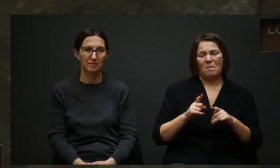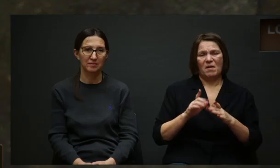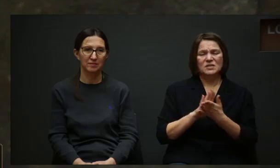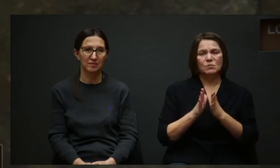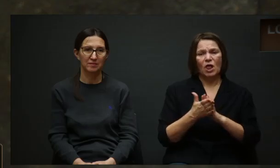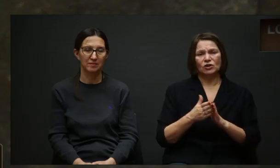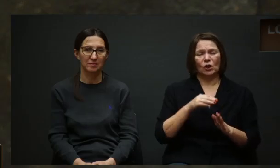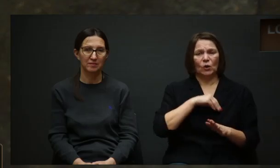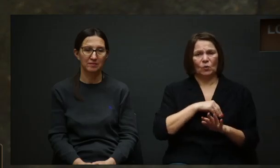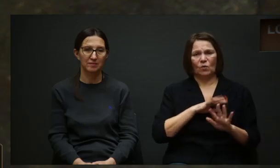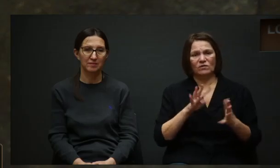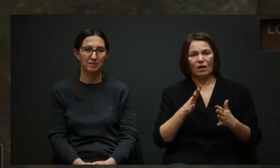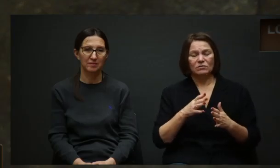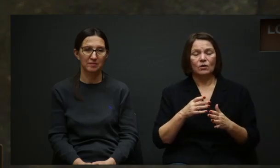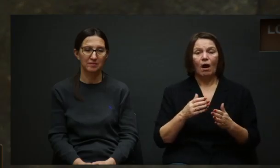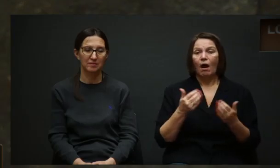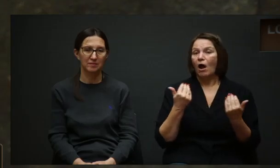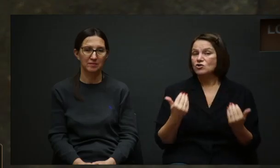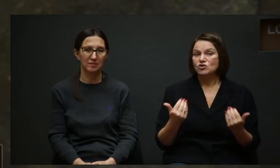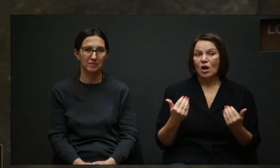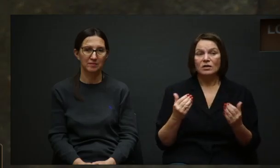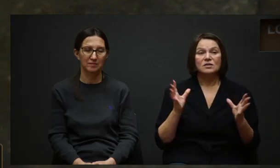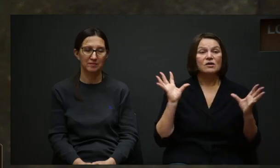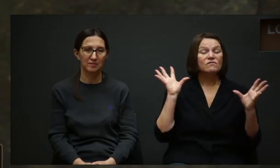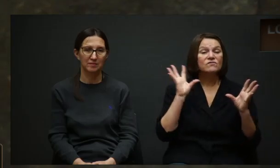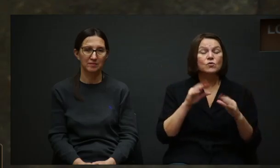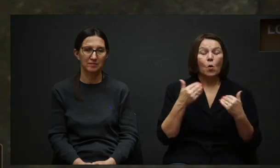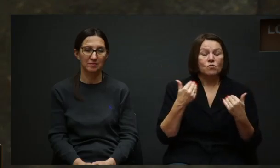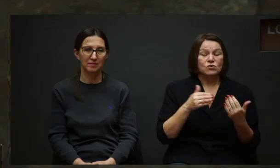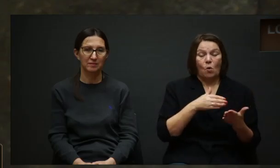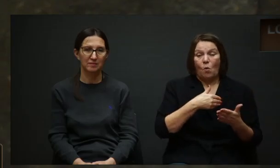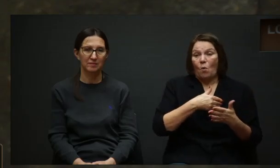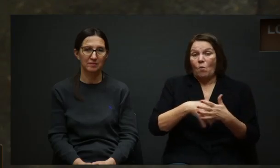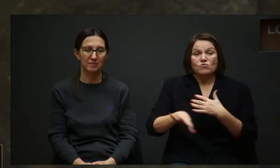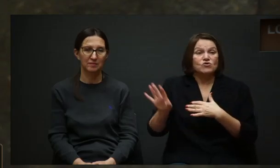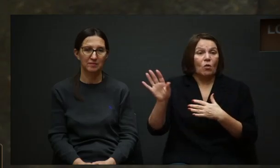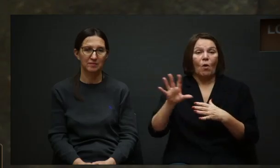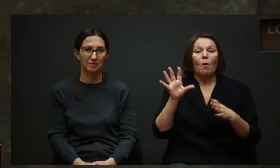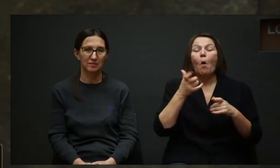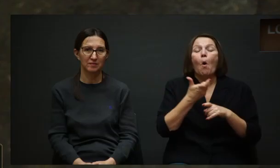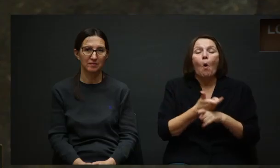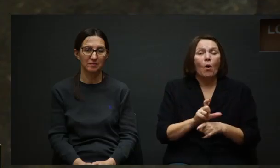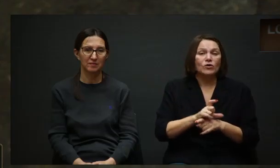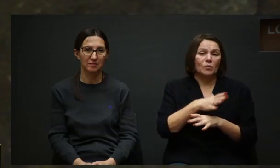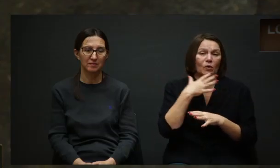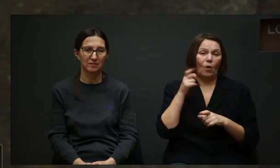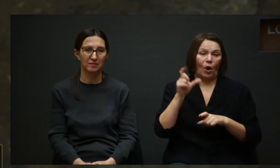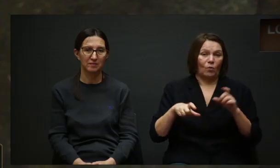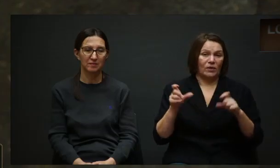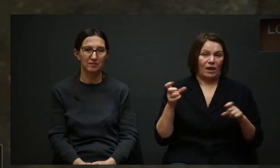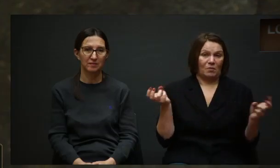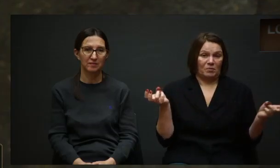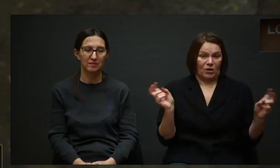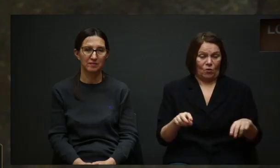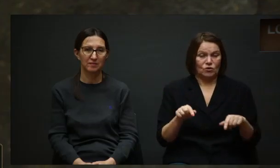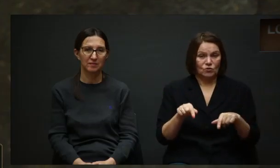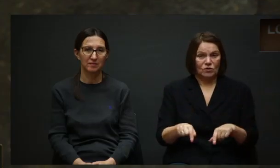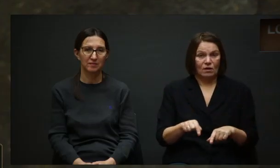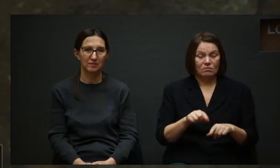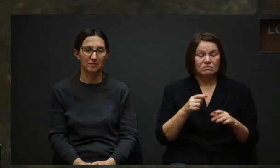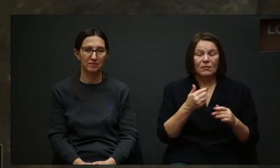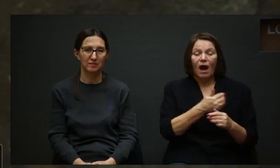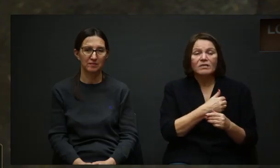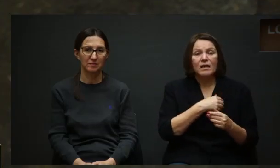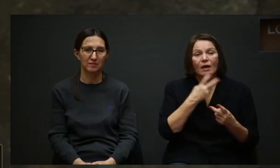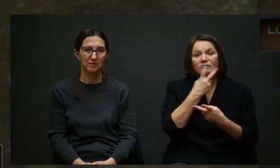кто-то попадет, кто-то не попадет, сейчас все это ушло на самом деле. Просто очень много людей приходят сюда именно за этим впечатлением,